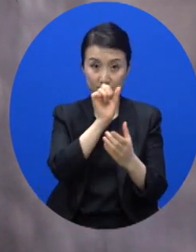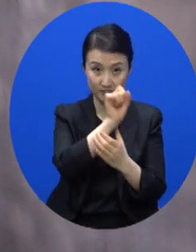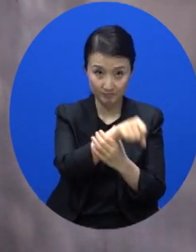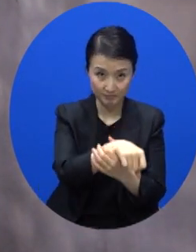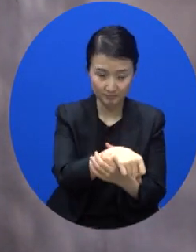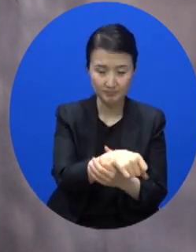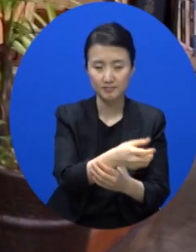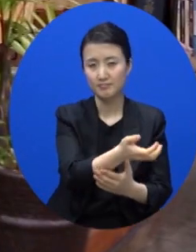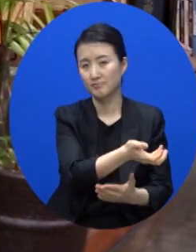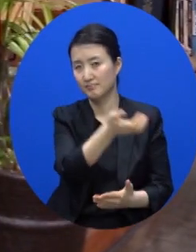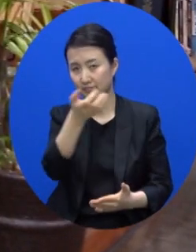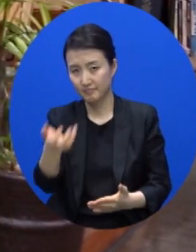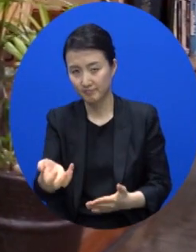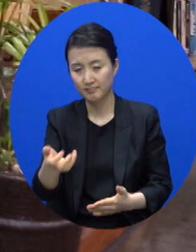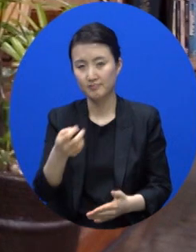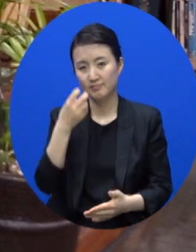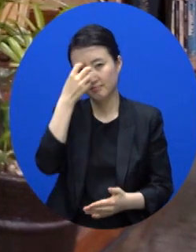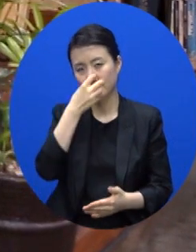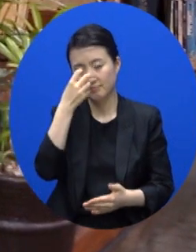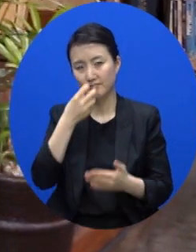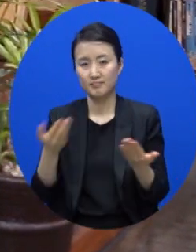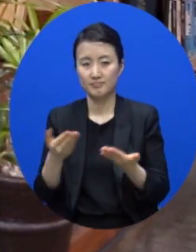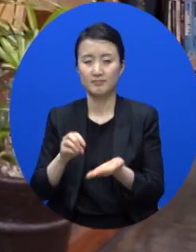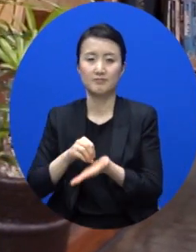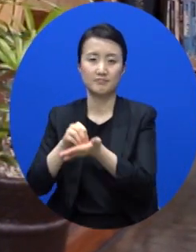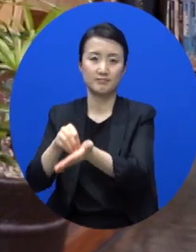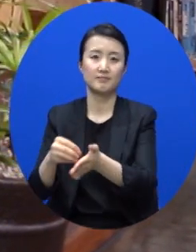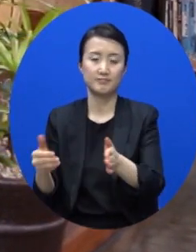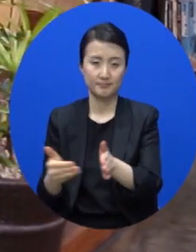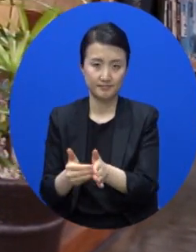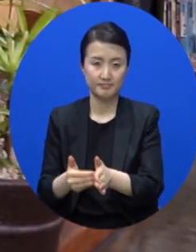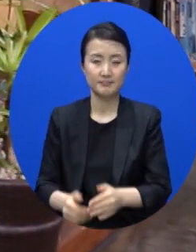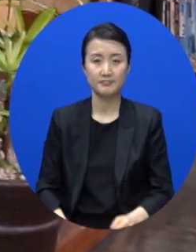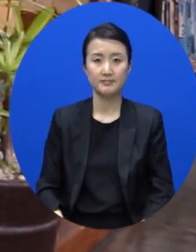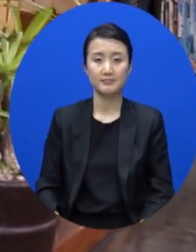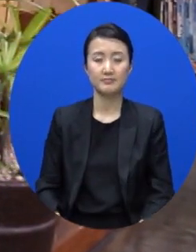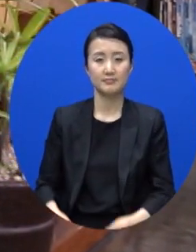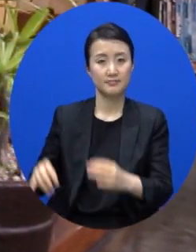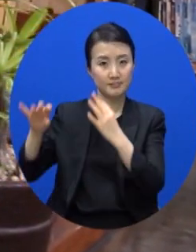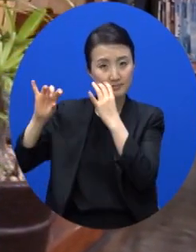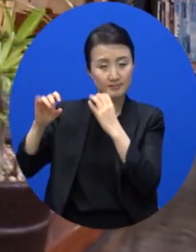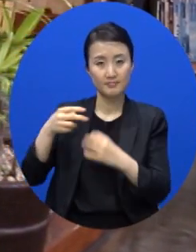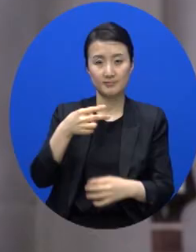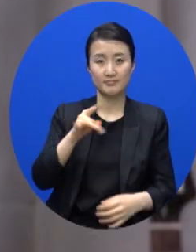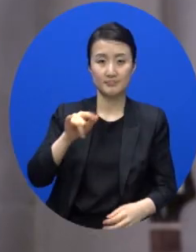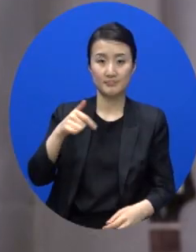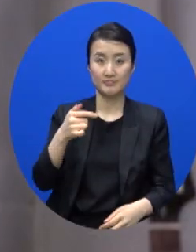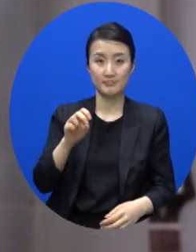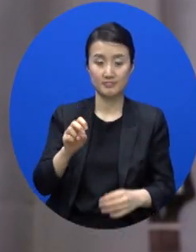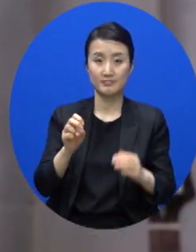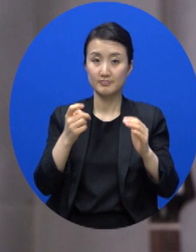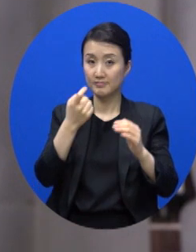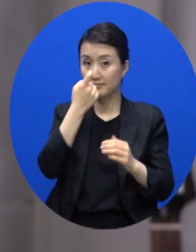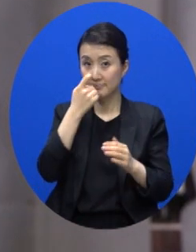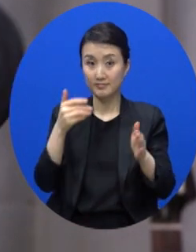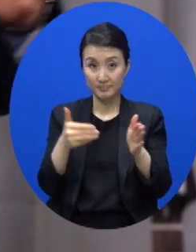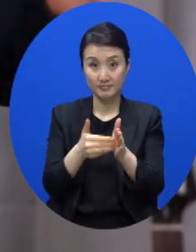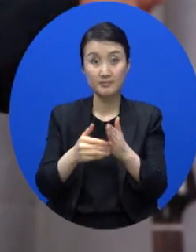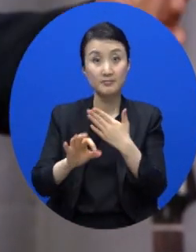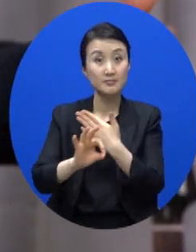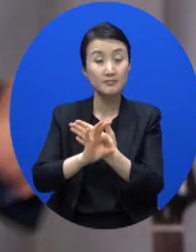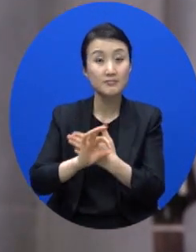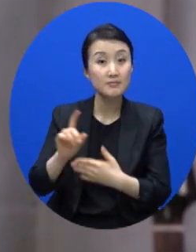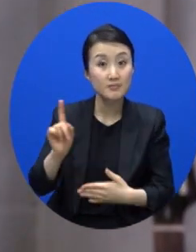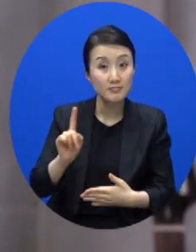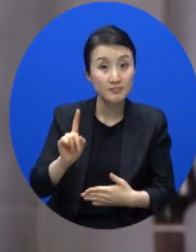옮겼습니다. 대금을 공부하면 관리직에서는 어느 집 한